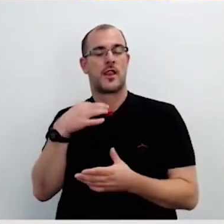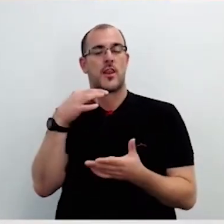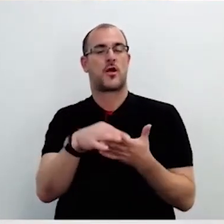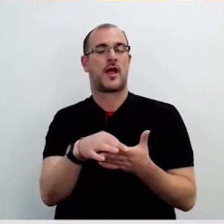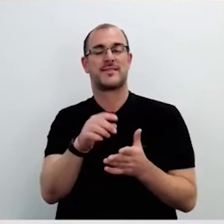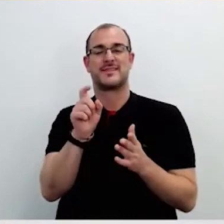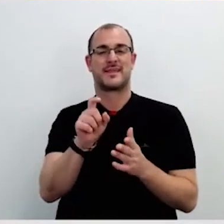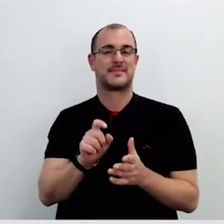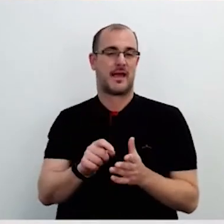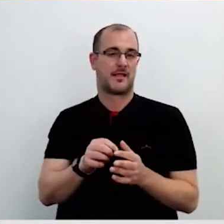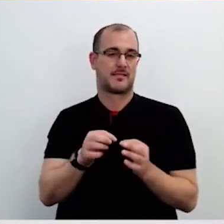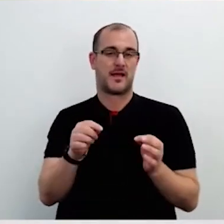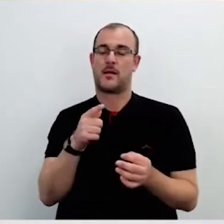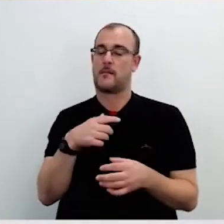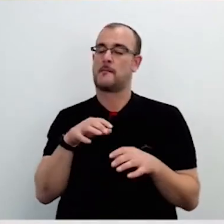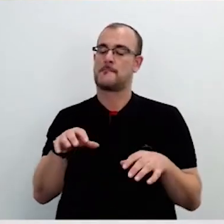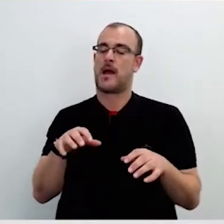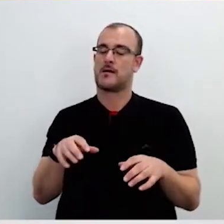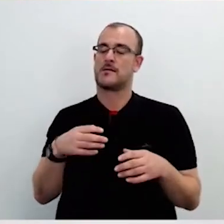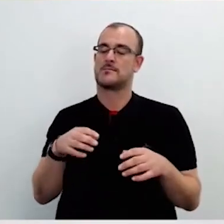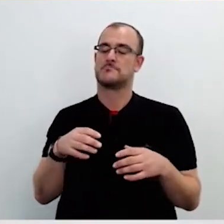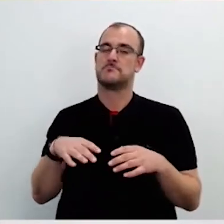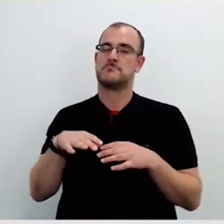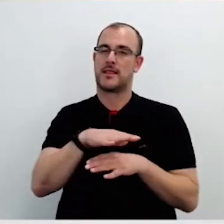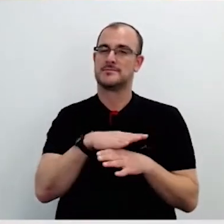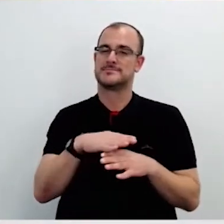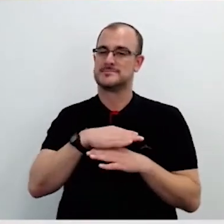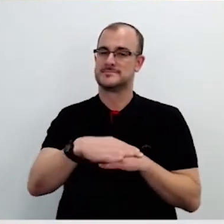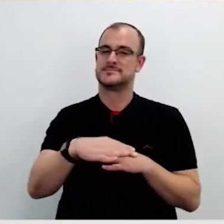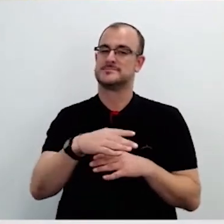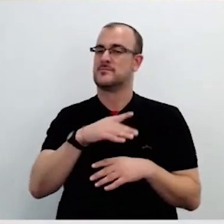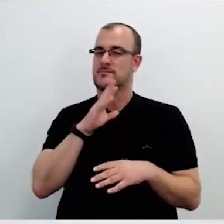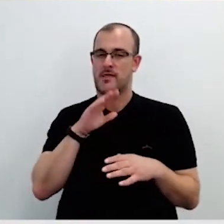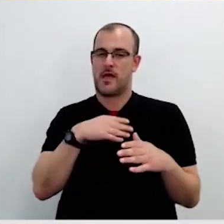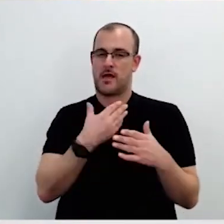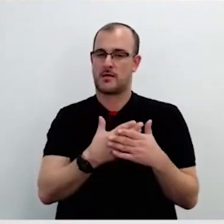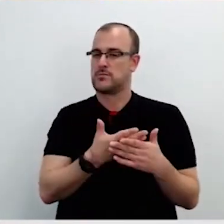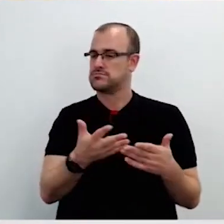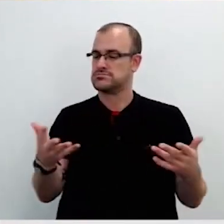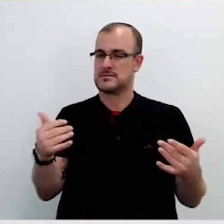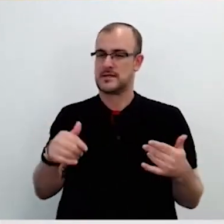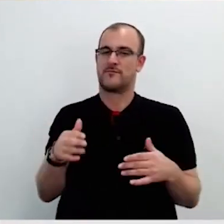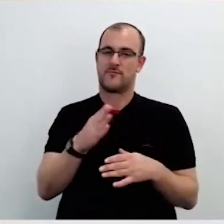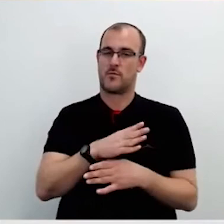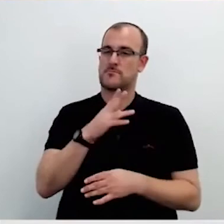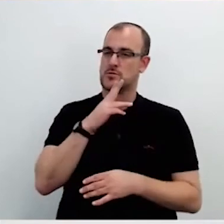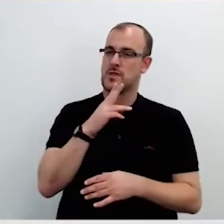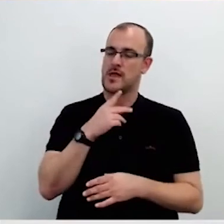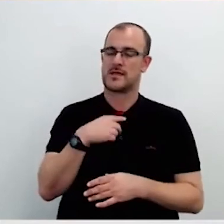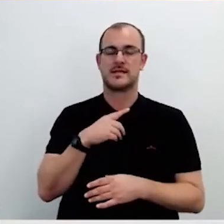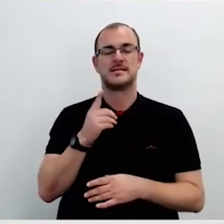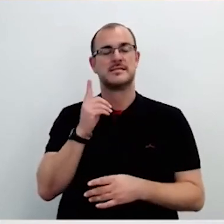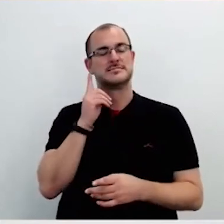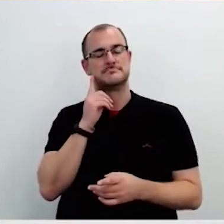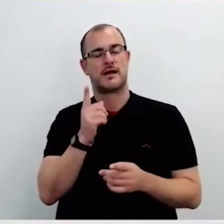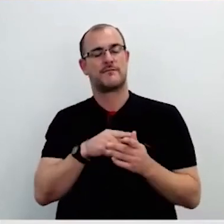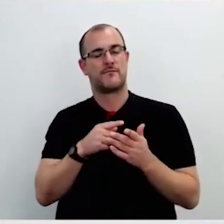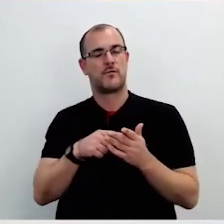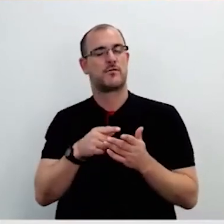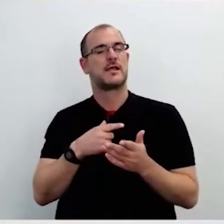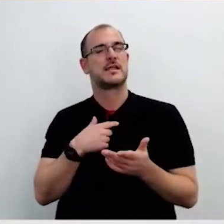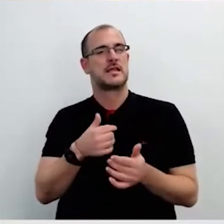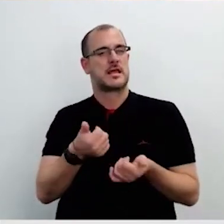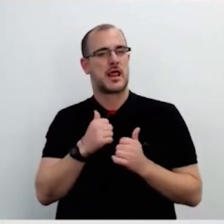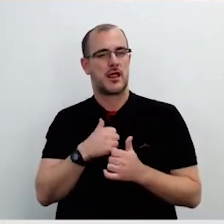auf dem Marktplatz, wo auch eine Menge geboten wird. Jetzt am Vormittag gibt es da zum Beispiel eine Smartphone-Hilfe oder